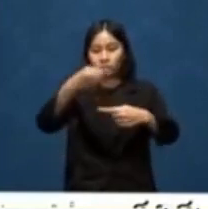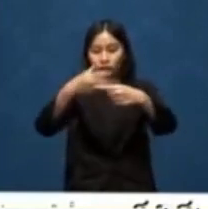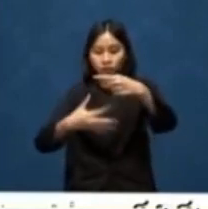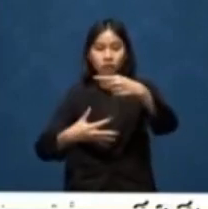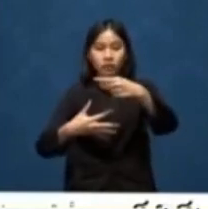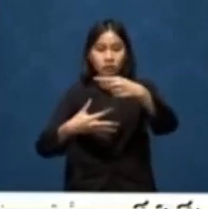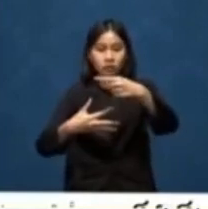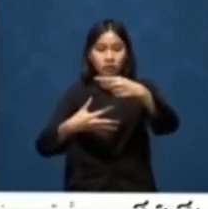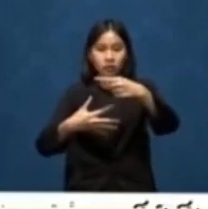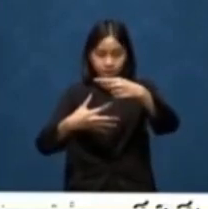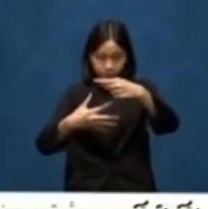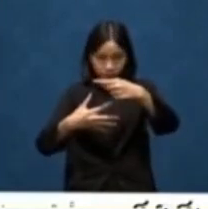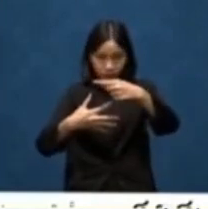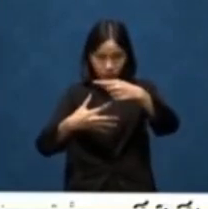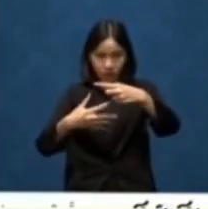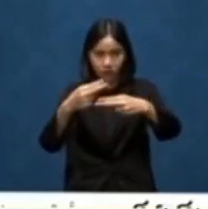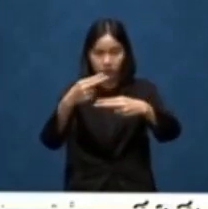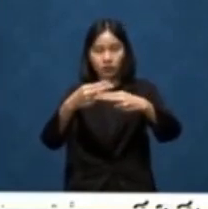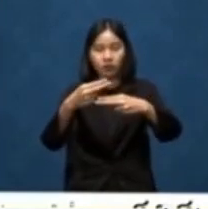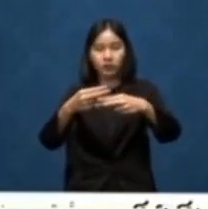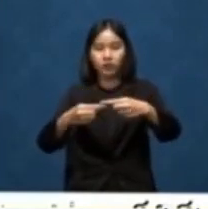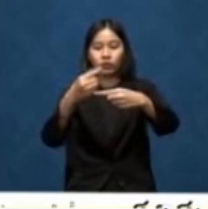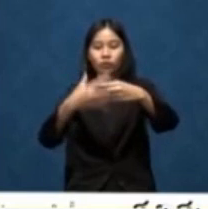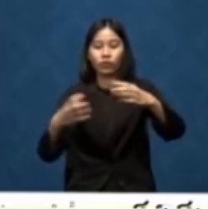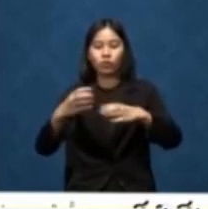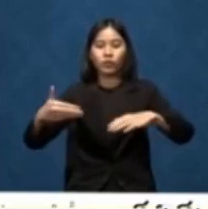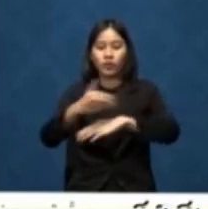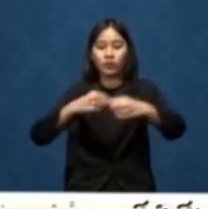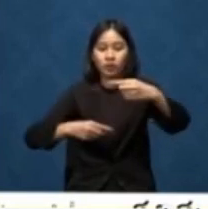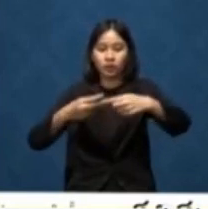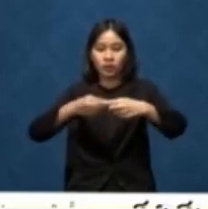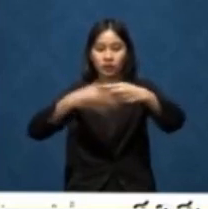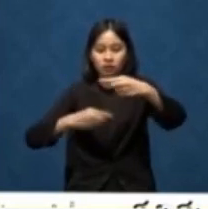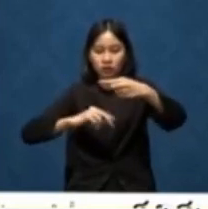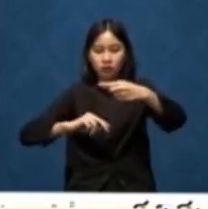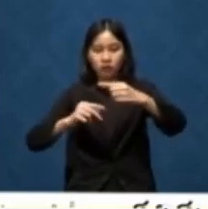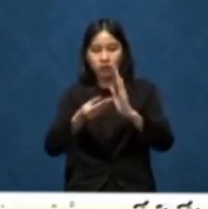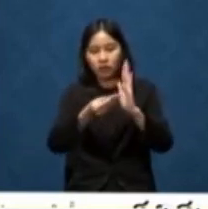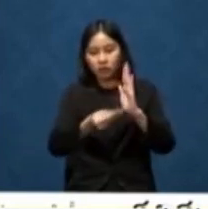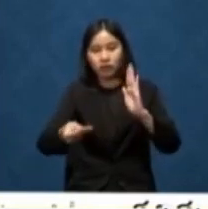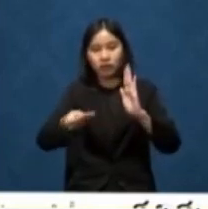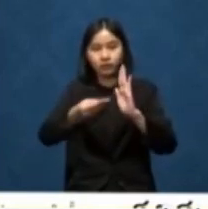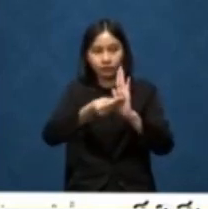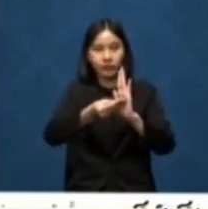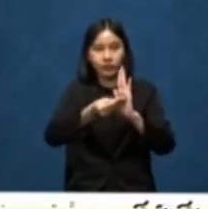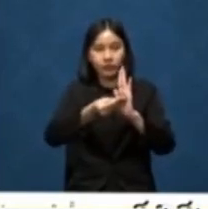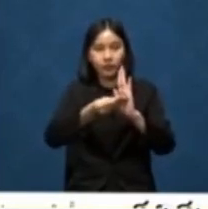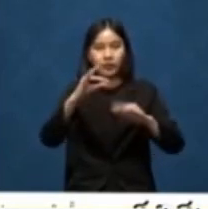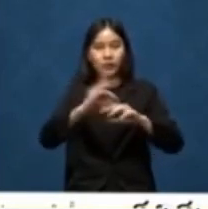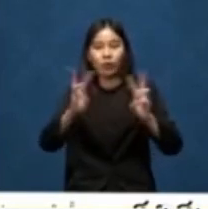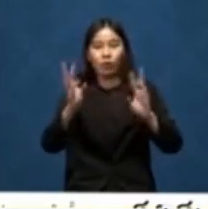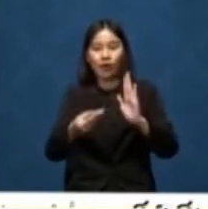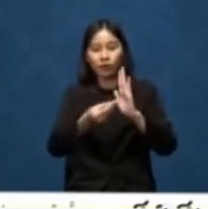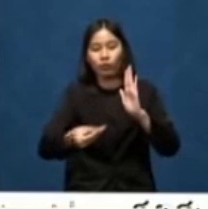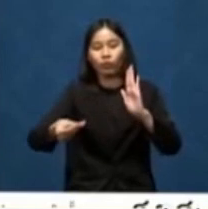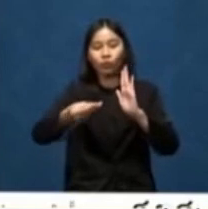เรื่องให้ผู้มีชื่ออยู่ในลำดับถัดไปในบัญชีรายชื่อของพรรคการเมืองเลื่อนขึ้น